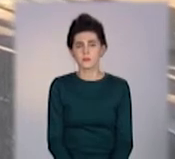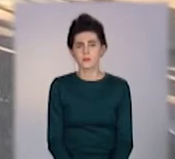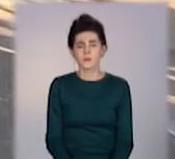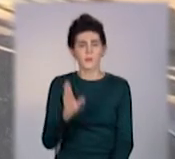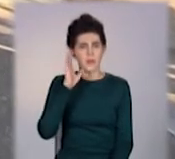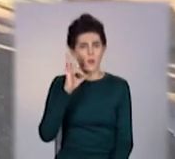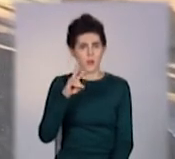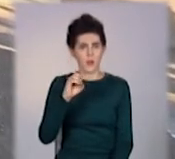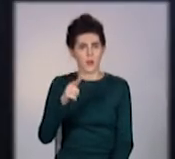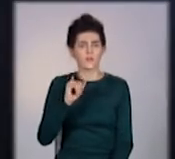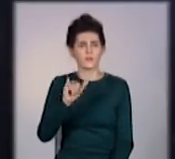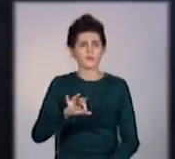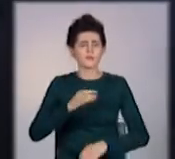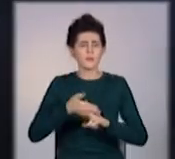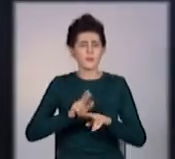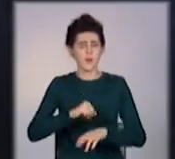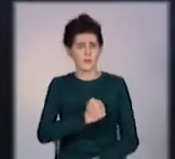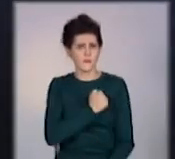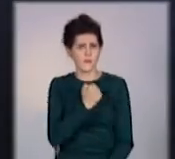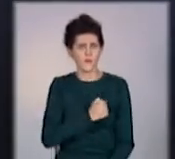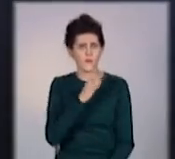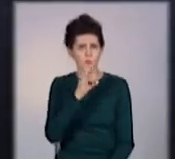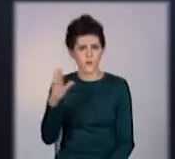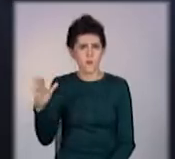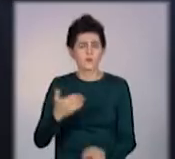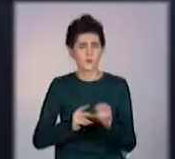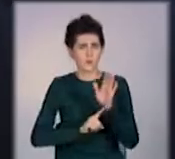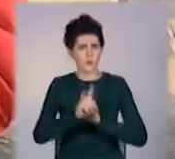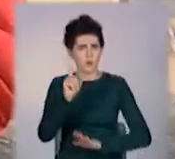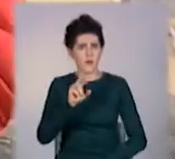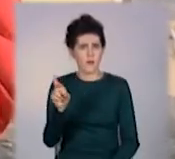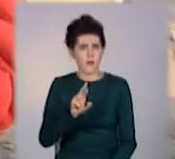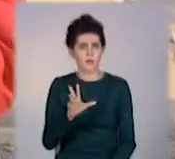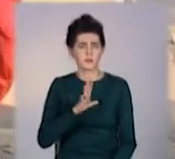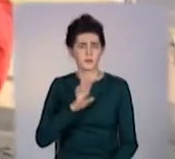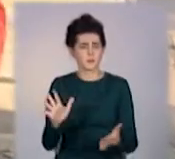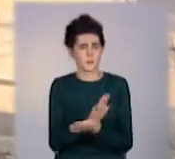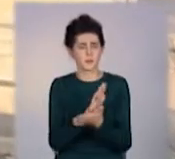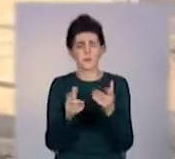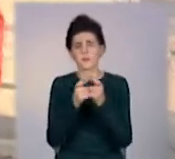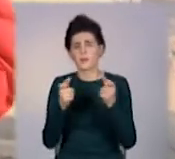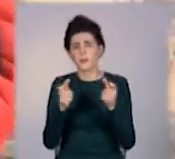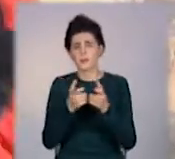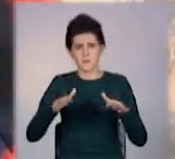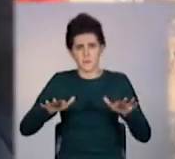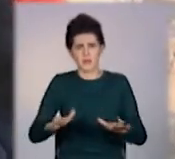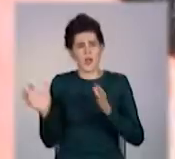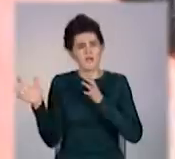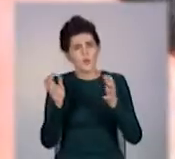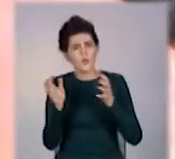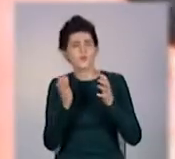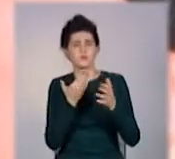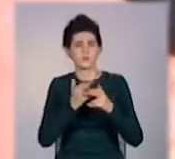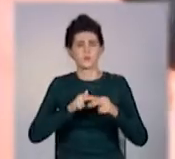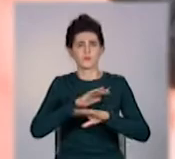Олег Ліверко має статус учасника бойових дій. У січні почав безкоштовно отримувати квитки на проїзд у приміських автобусах. Чоловіку